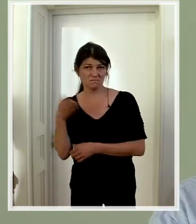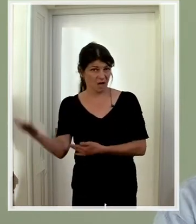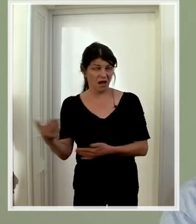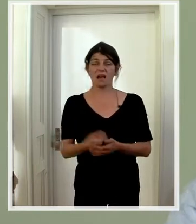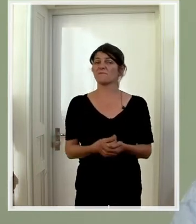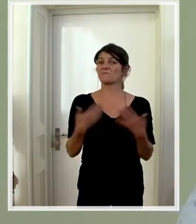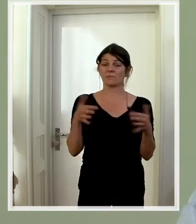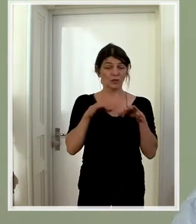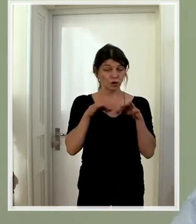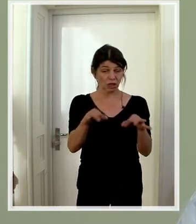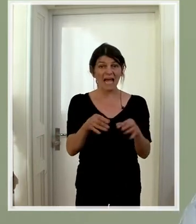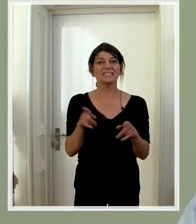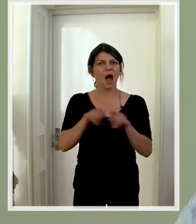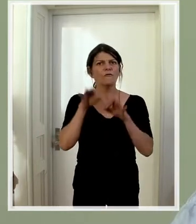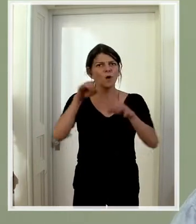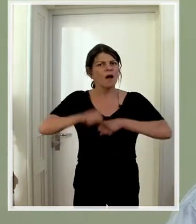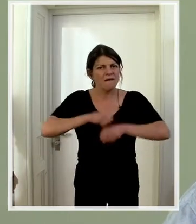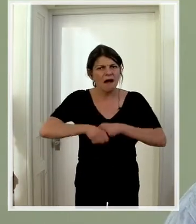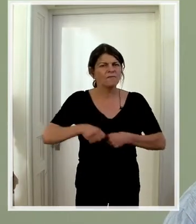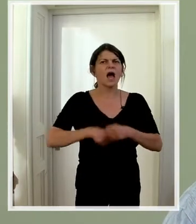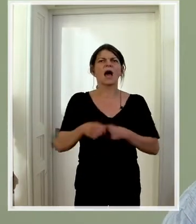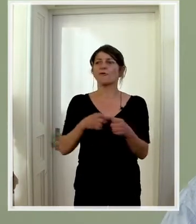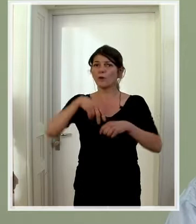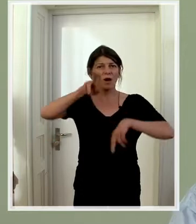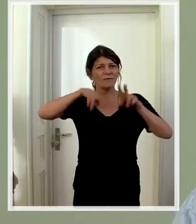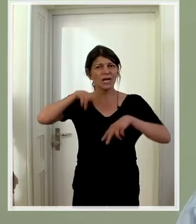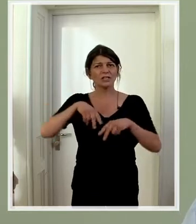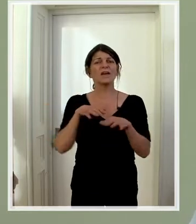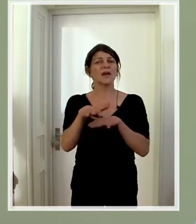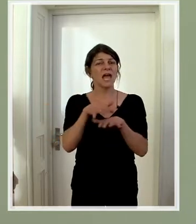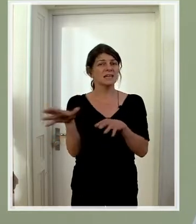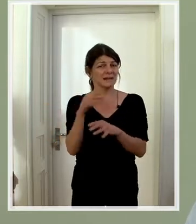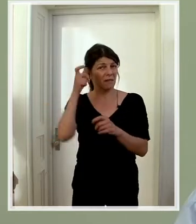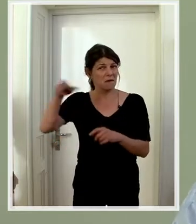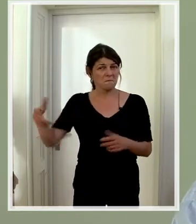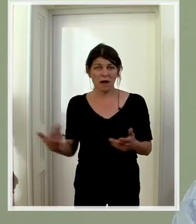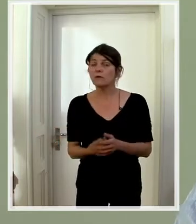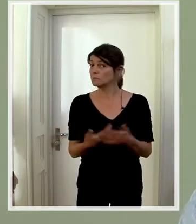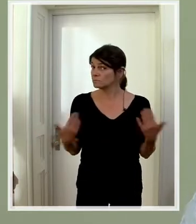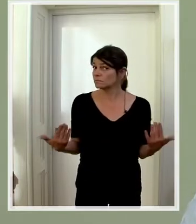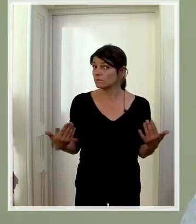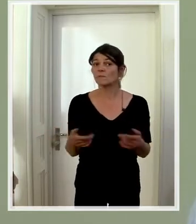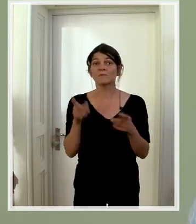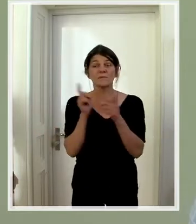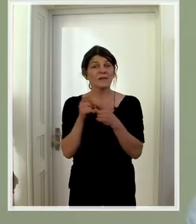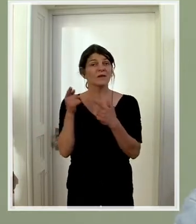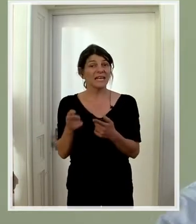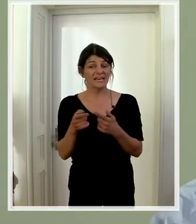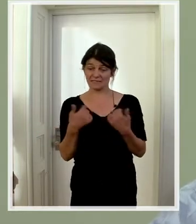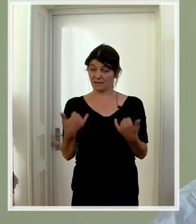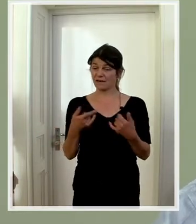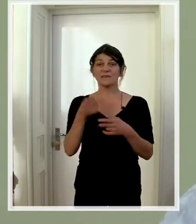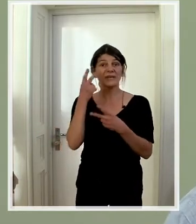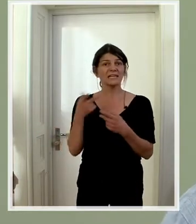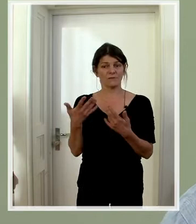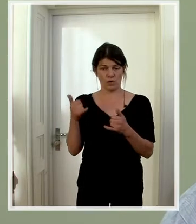die Straße ist auch für Radfahrer, ist für verschiedene Verkehrsteilnehmer. Und dieser Bahn ist ein starkes Gebilde, wo da